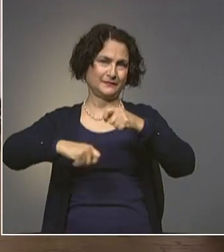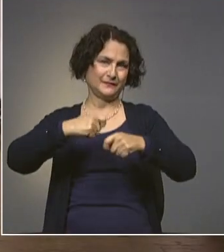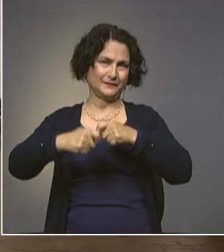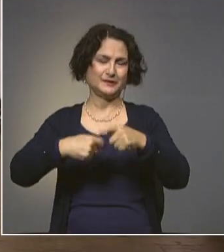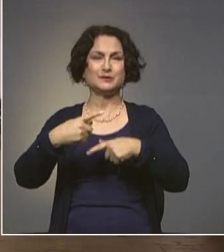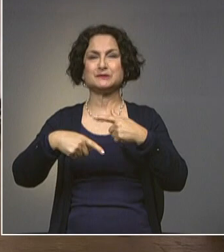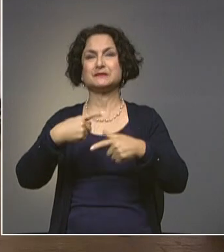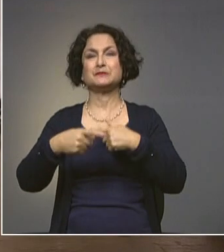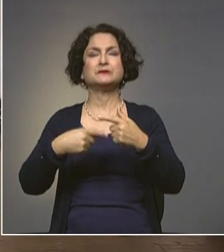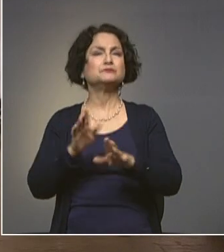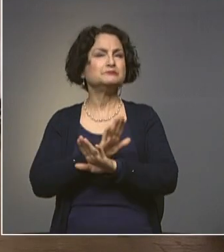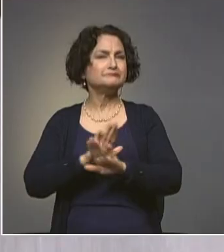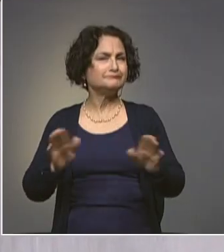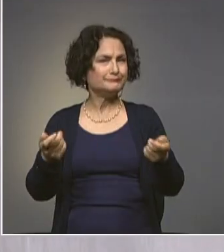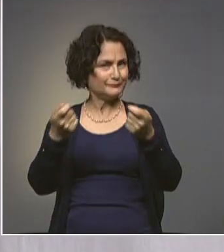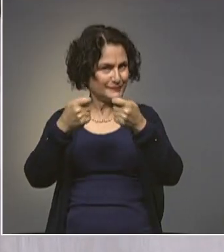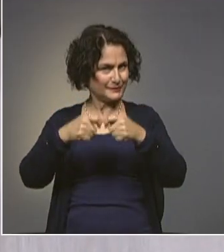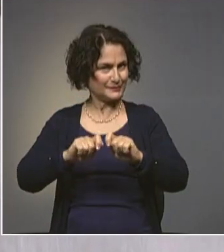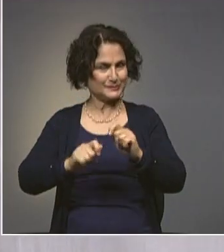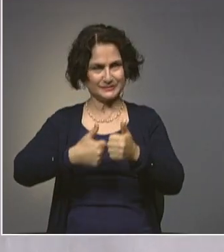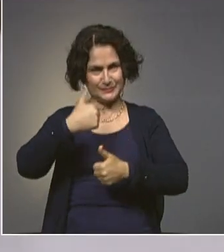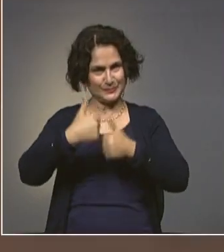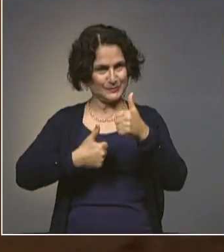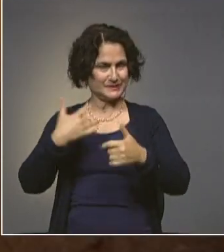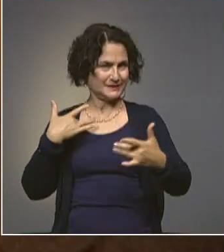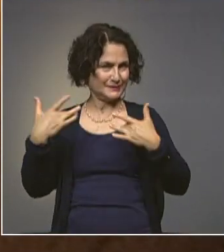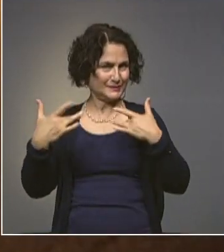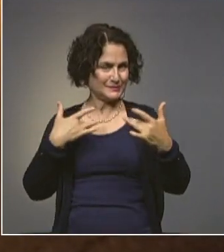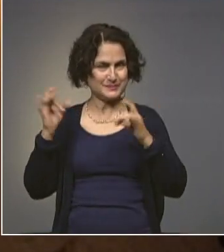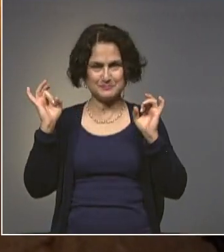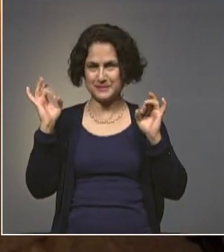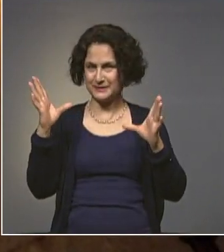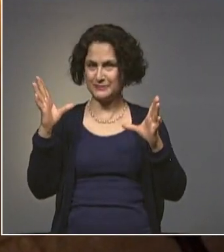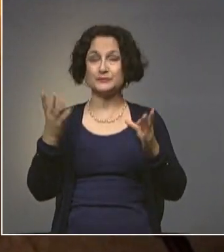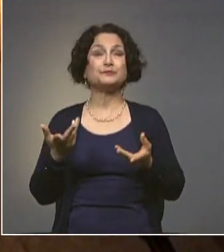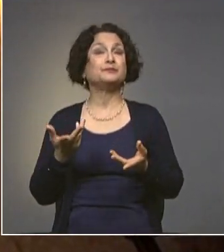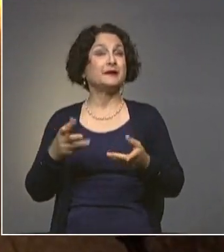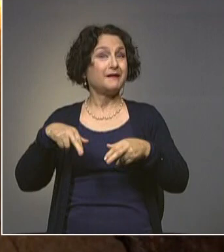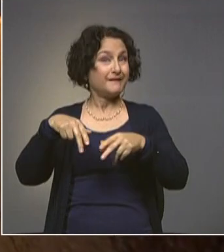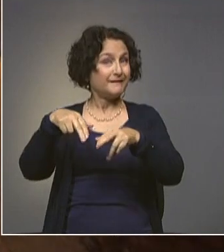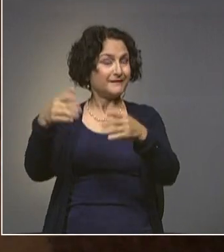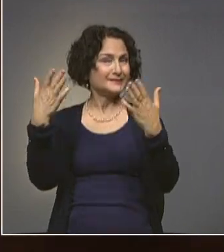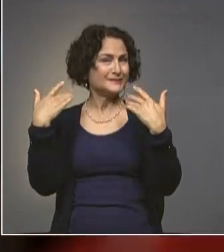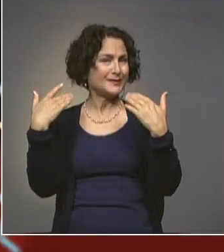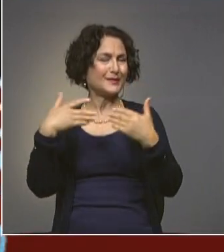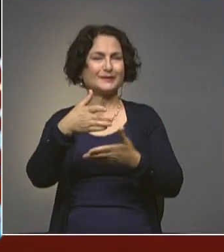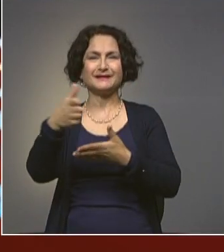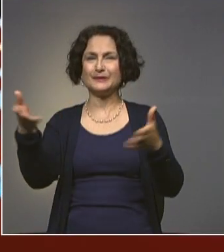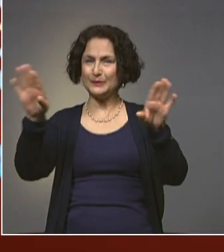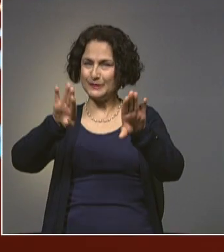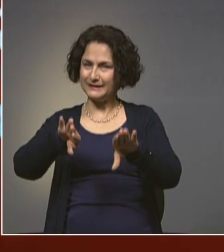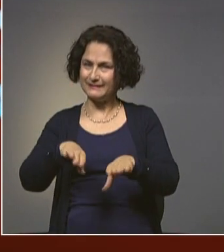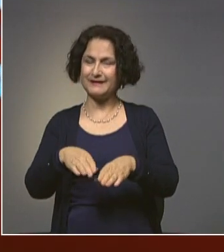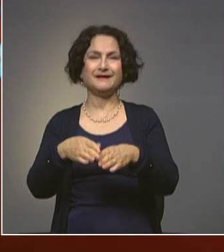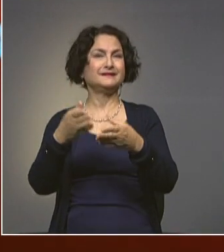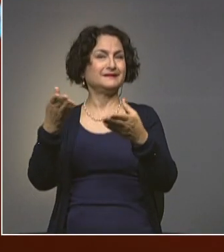Приключи националния ученически конкурс по актьорско майсторство. Разходка из долината на тракийските царе. В рубриката